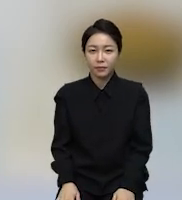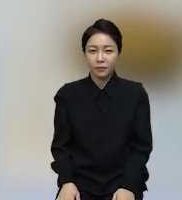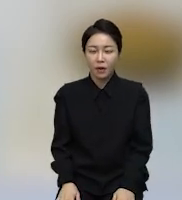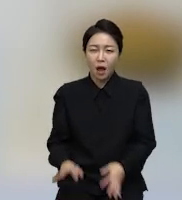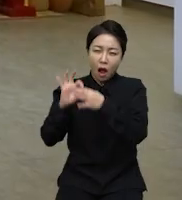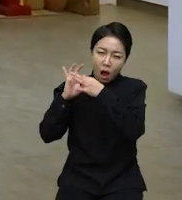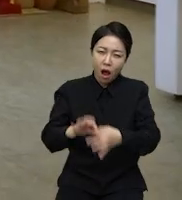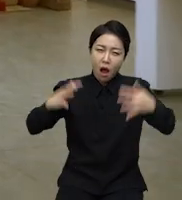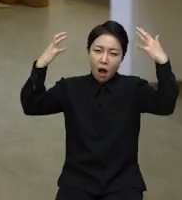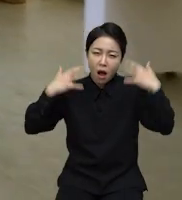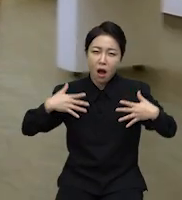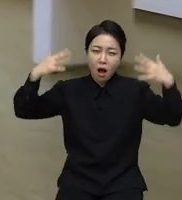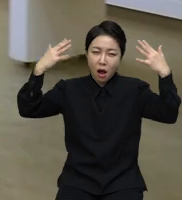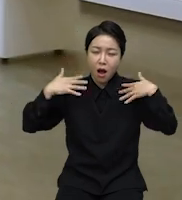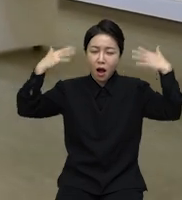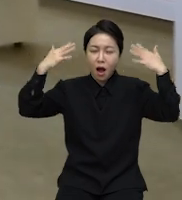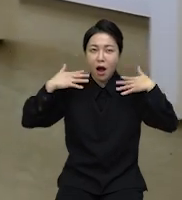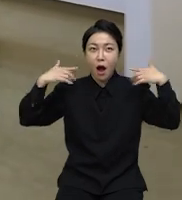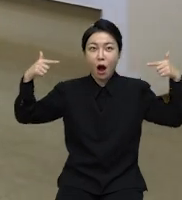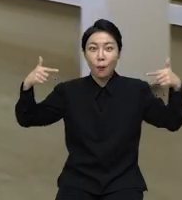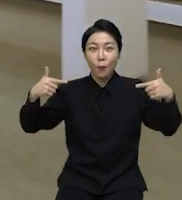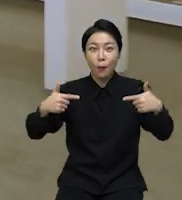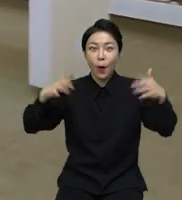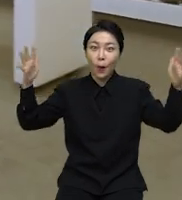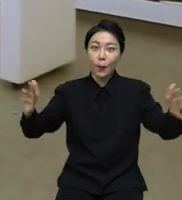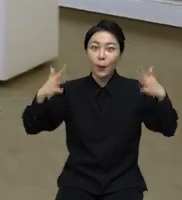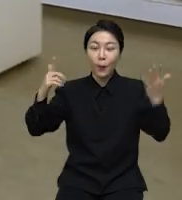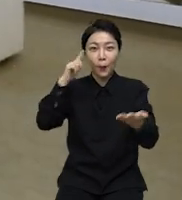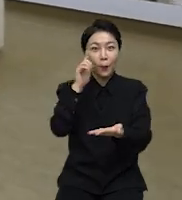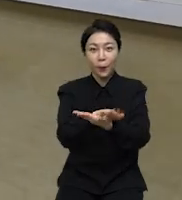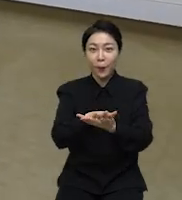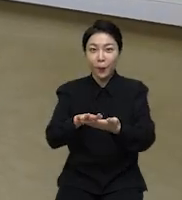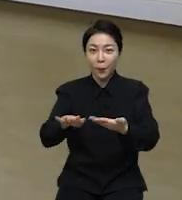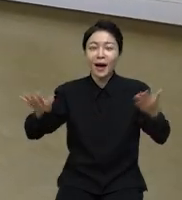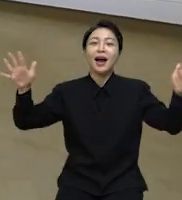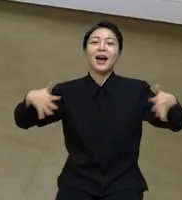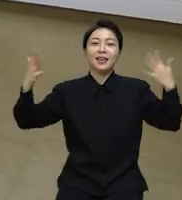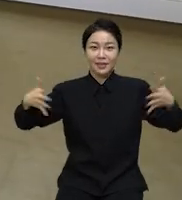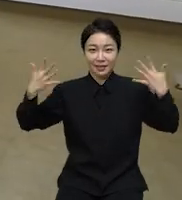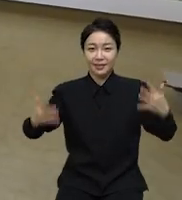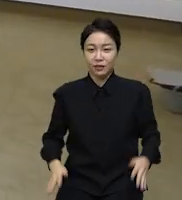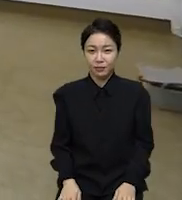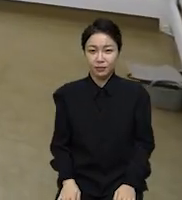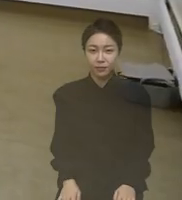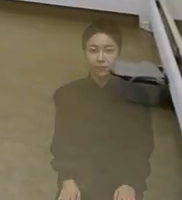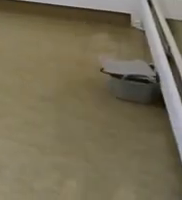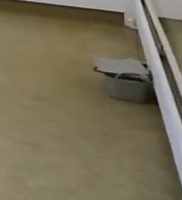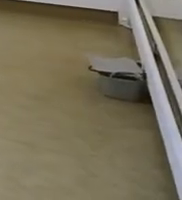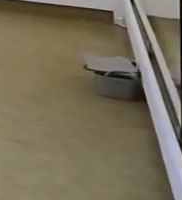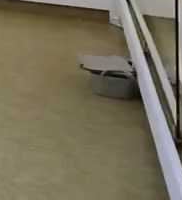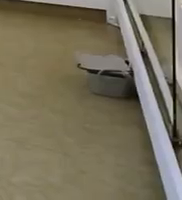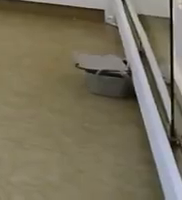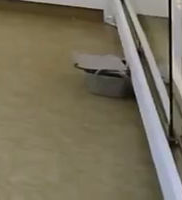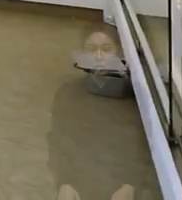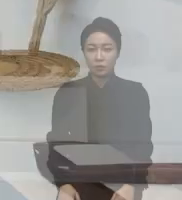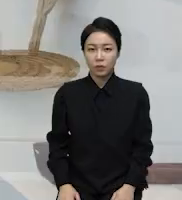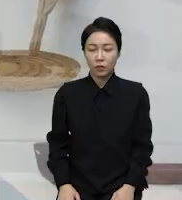울렸습니다. 끝이 없을 것 같았던 무더위지만 날씨는 서서히 서늘해지기 시작하며 가을을